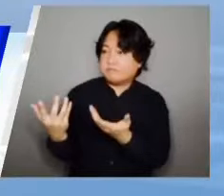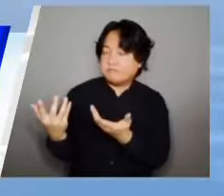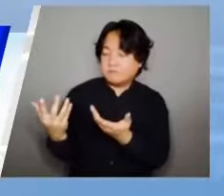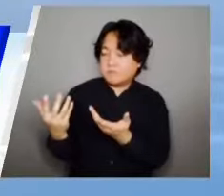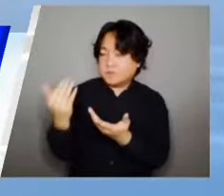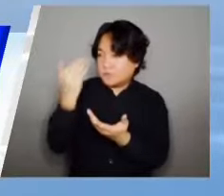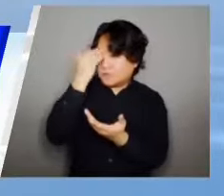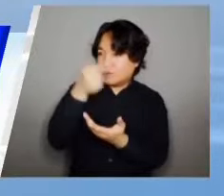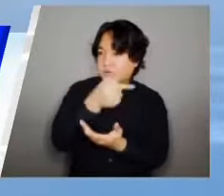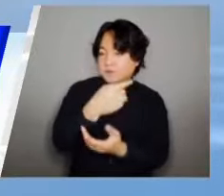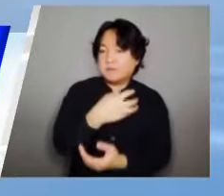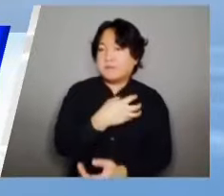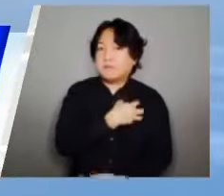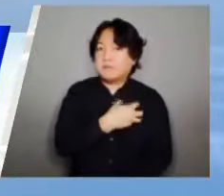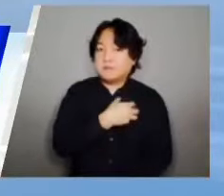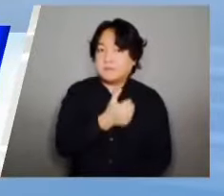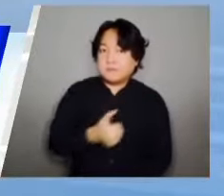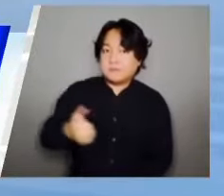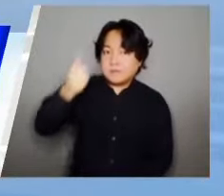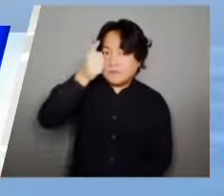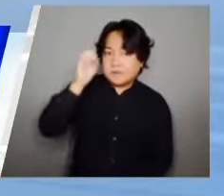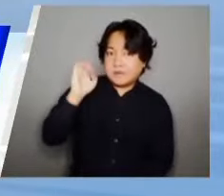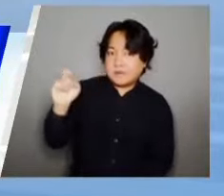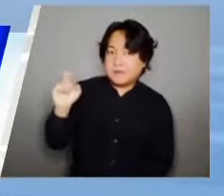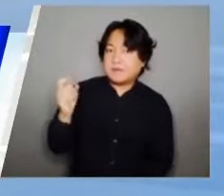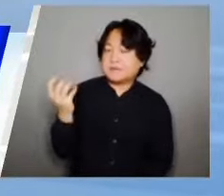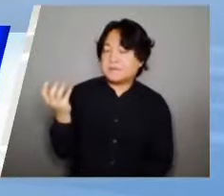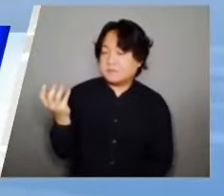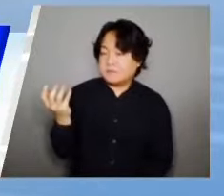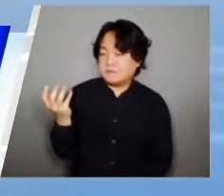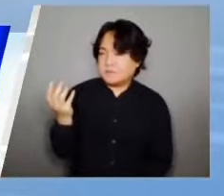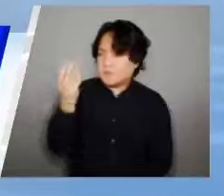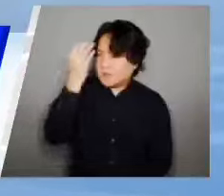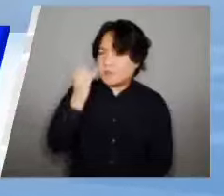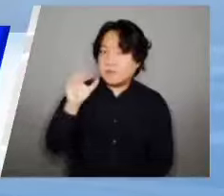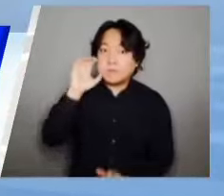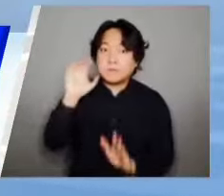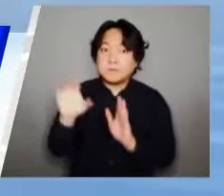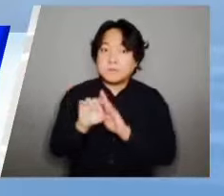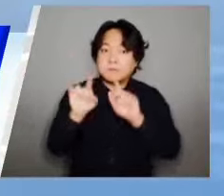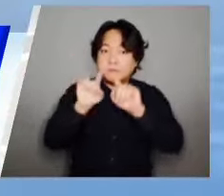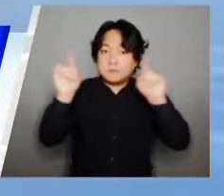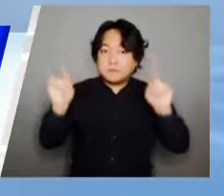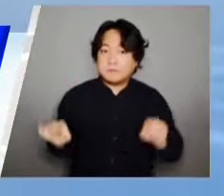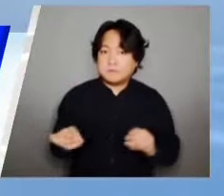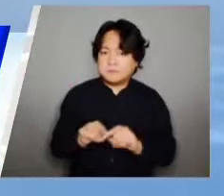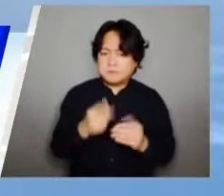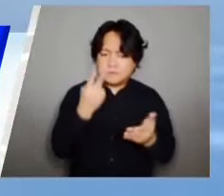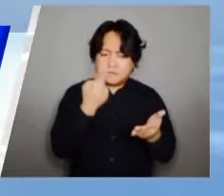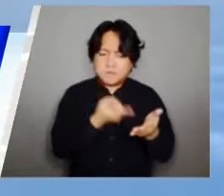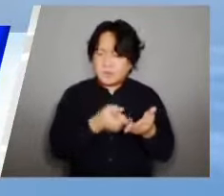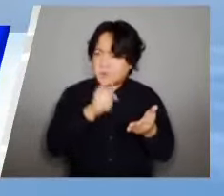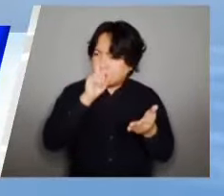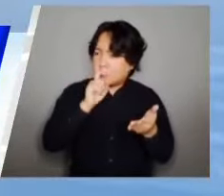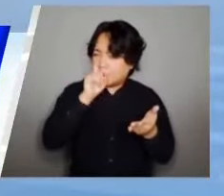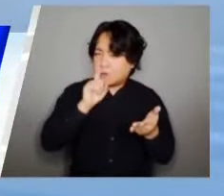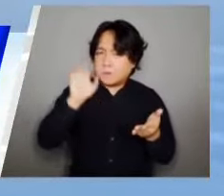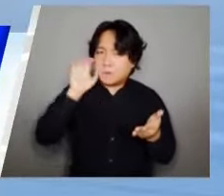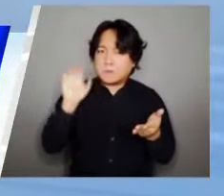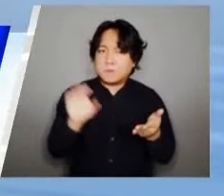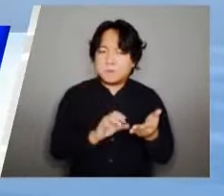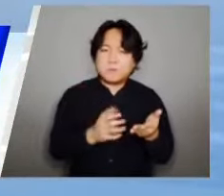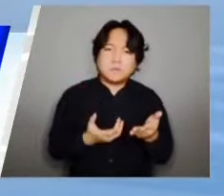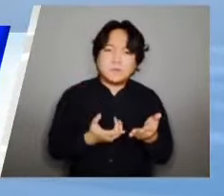PNP kasi sa picture na ito medyo Ah mas lumang picture Regional